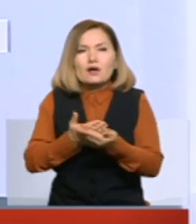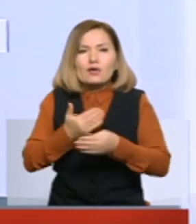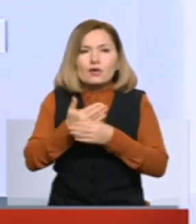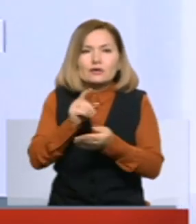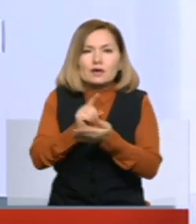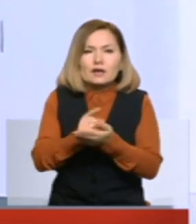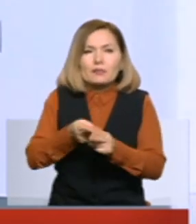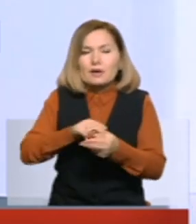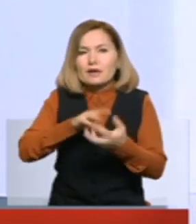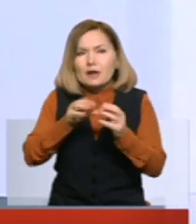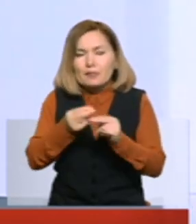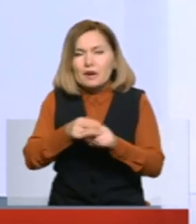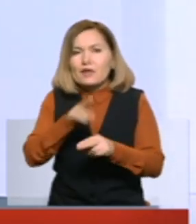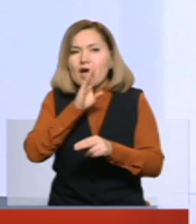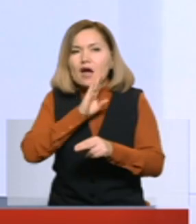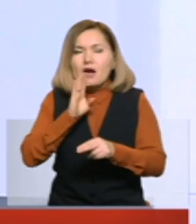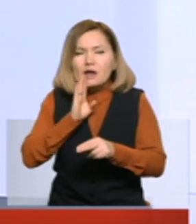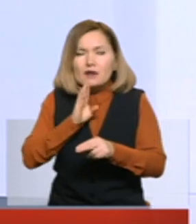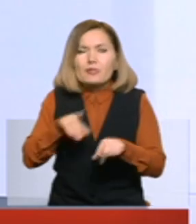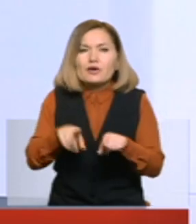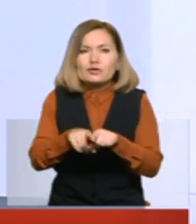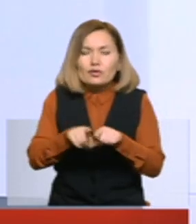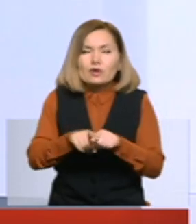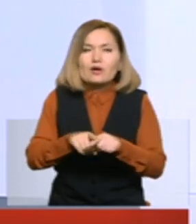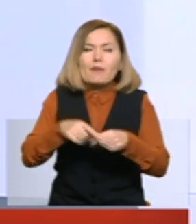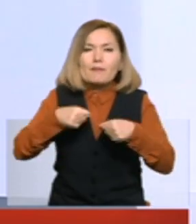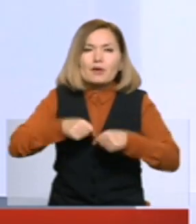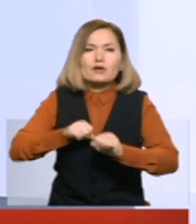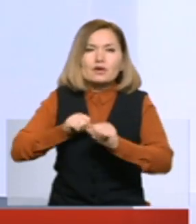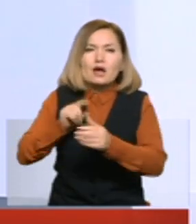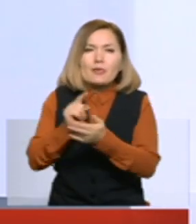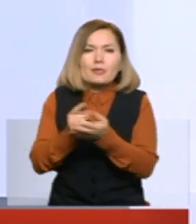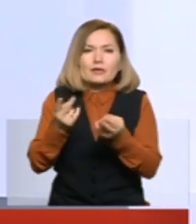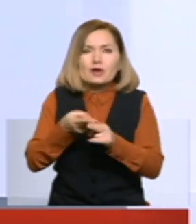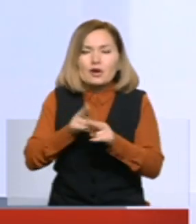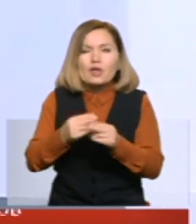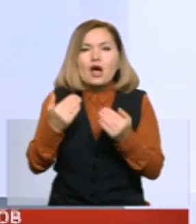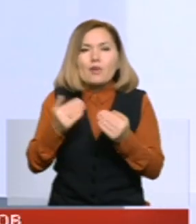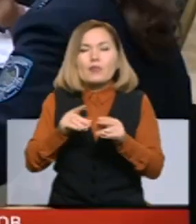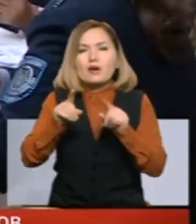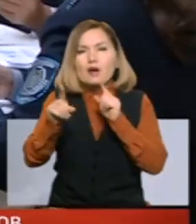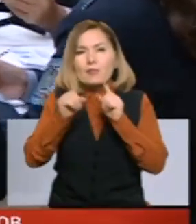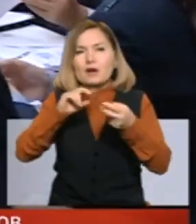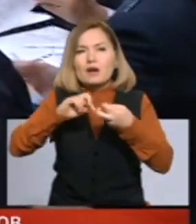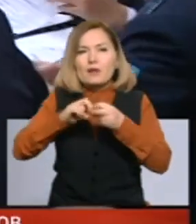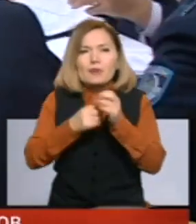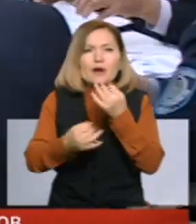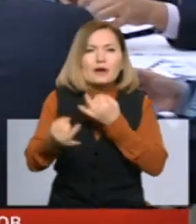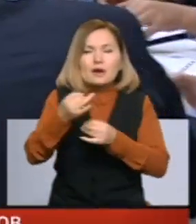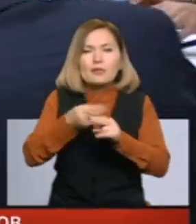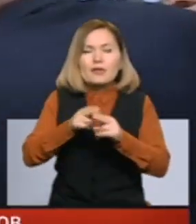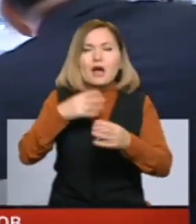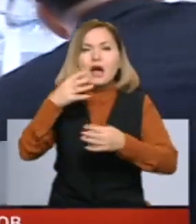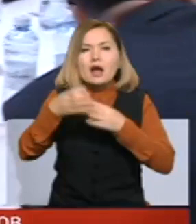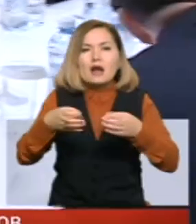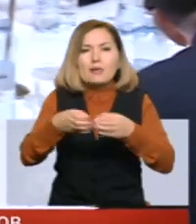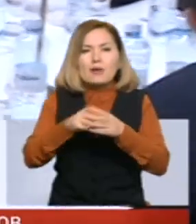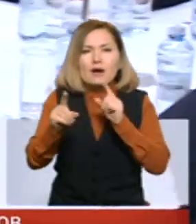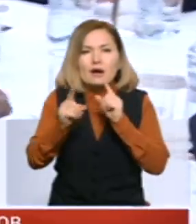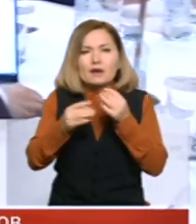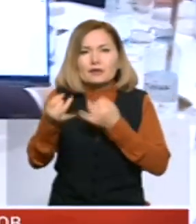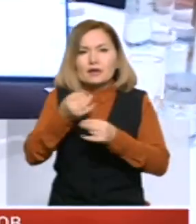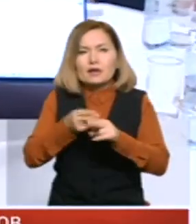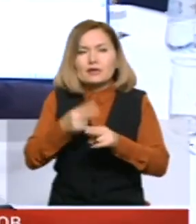тиіс. Тіпті цифрлық тәсілдер қарастырылуы мүмкін. Бұл туралы бүгін қоғамда түйткілді мәселені көтерген халықаралық конференцияда